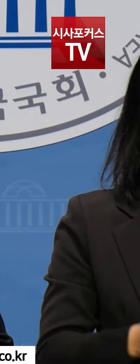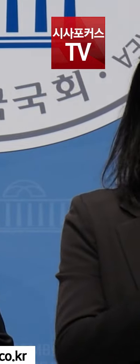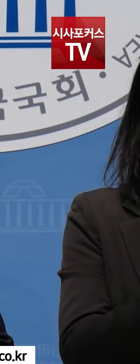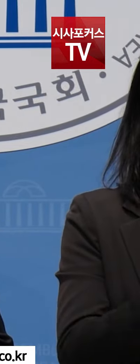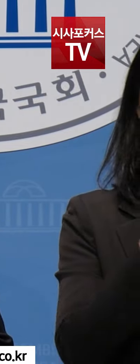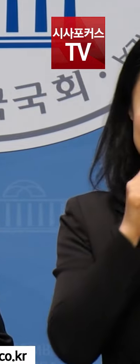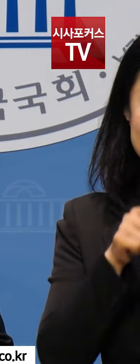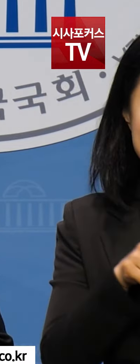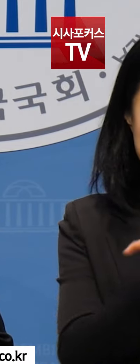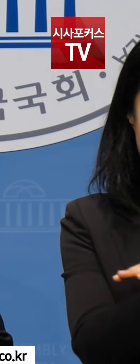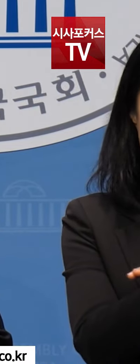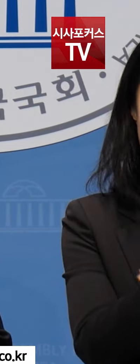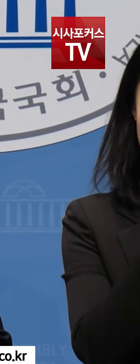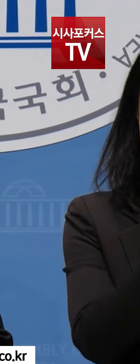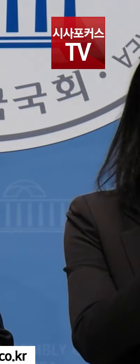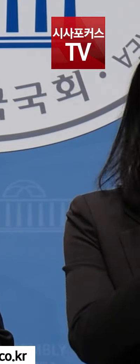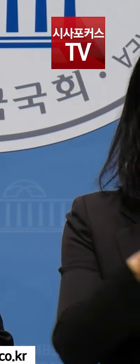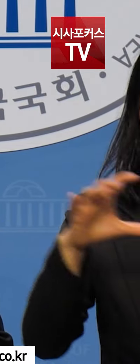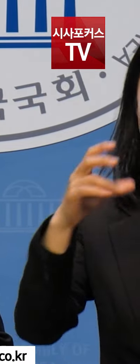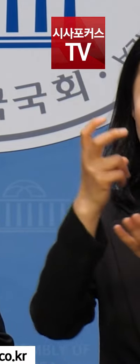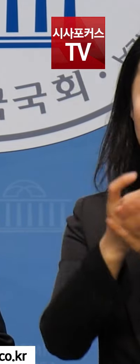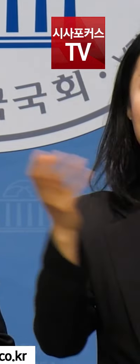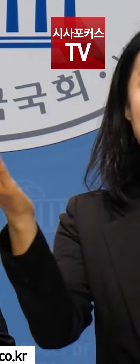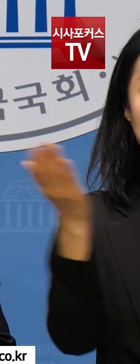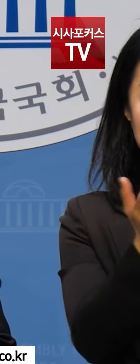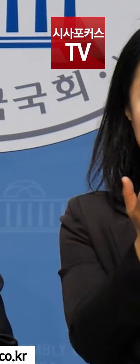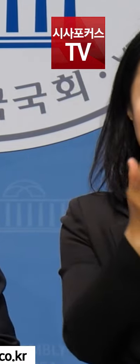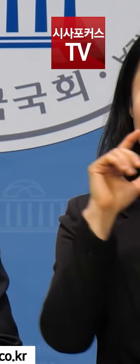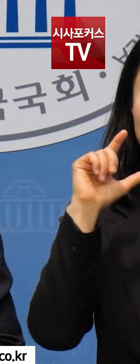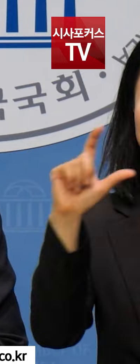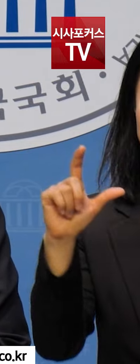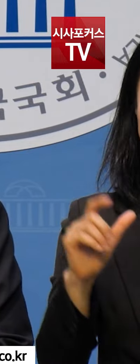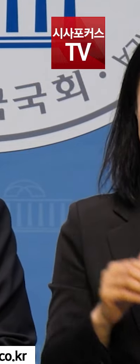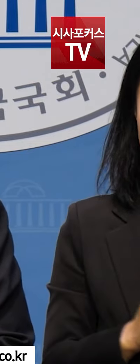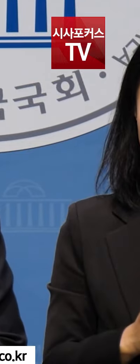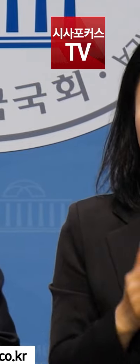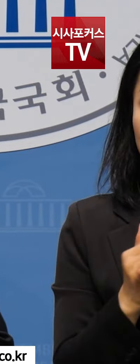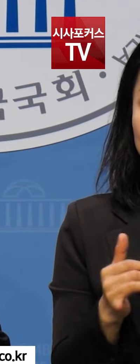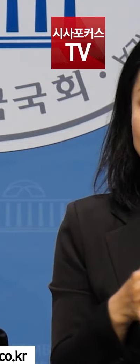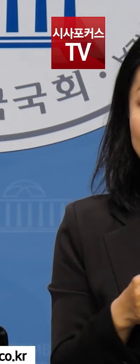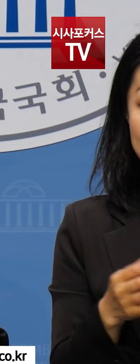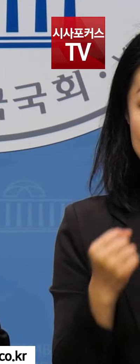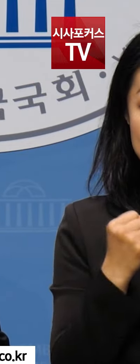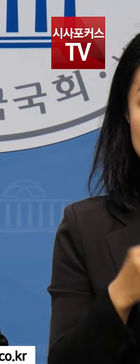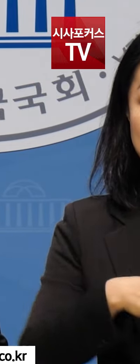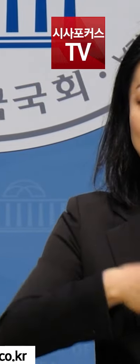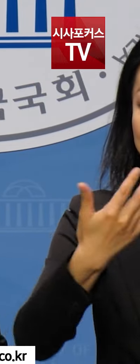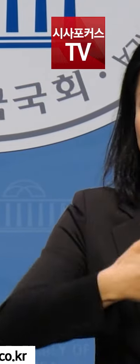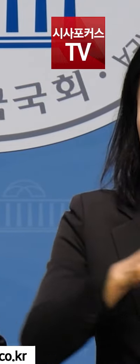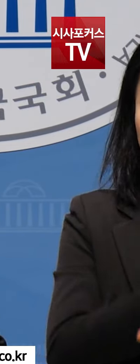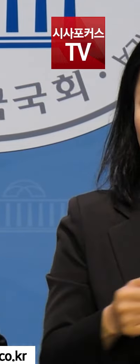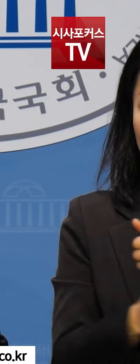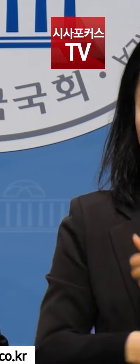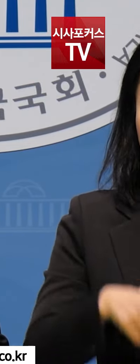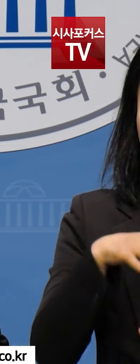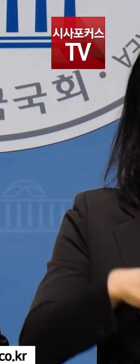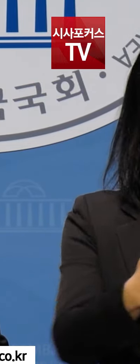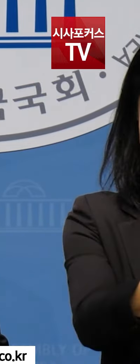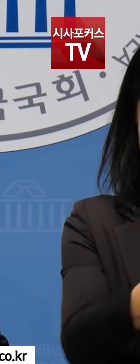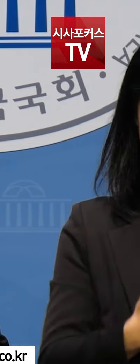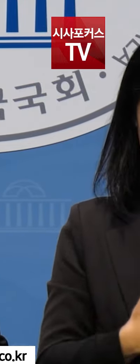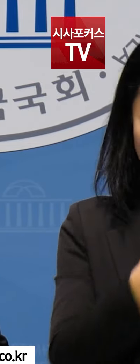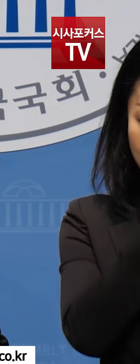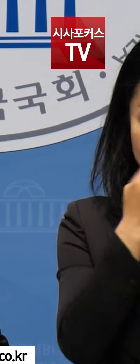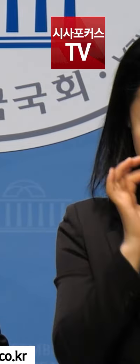시행령이 헌법에 어긋나지 않는다고 결정했습니다. 국민의힘 미디어특별위원회에서 판결문을